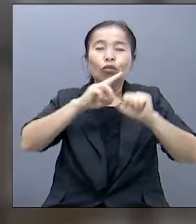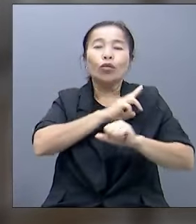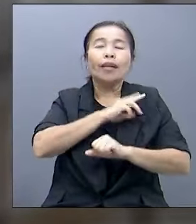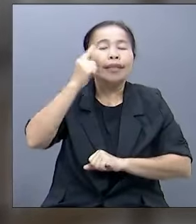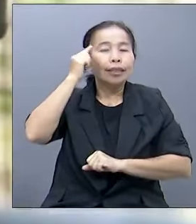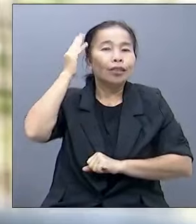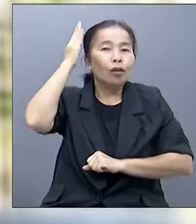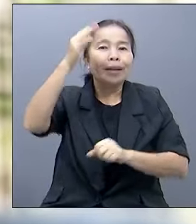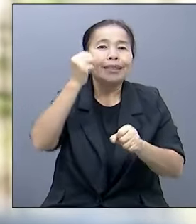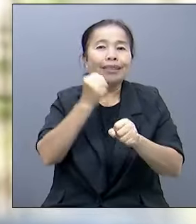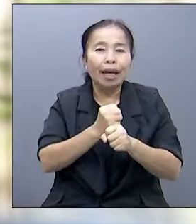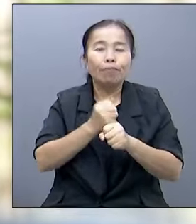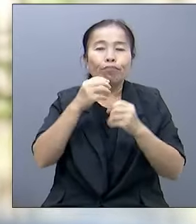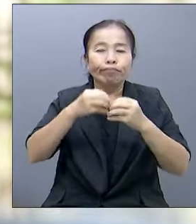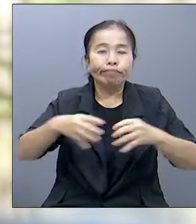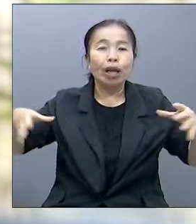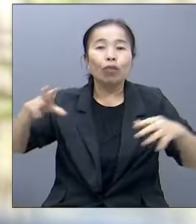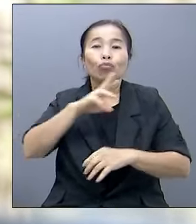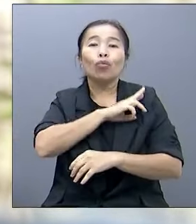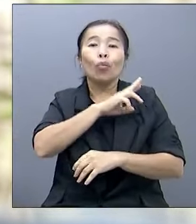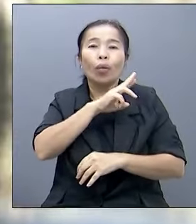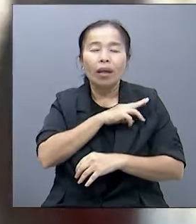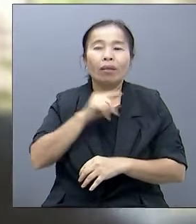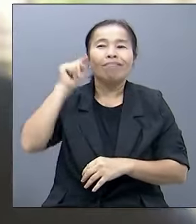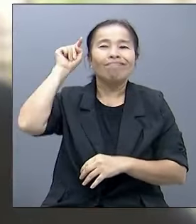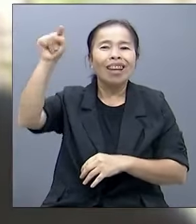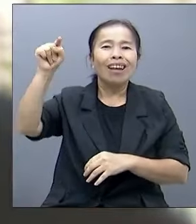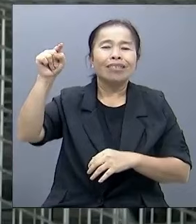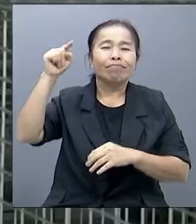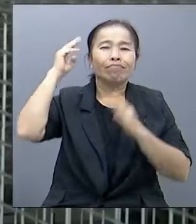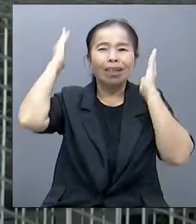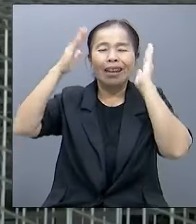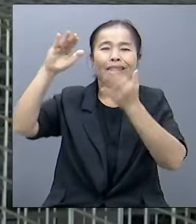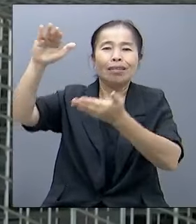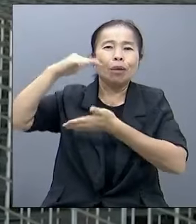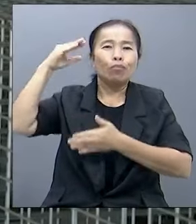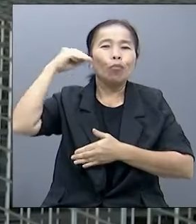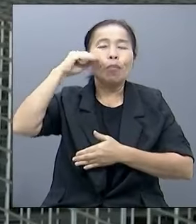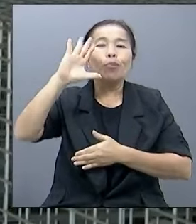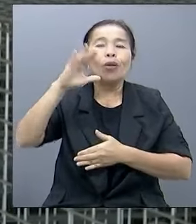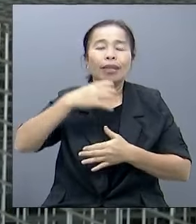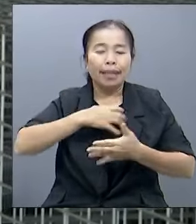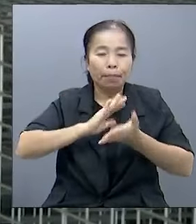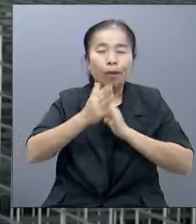ขยายแล้วก็แปรรูปผลิตภัณฑ์ที่พร้อมทานให้ง่ายขึ้น